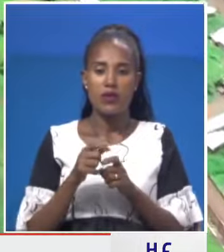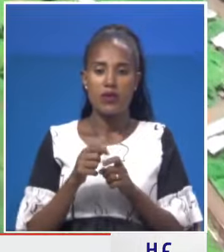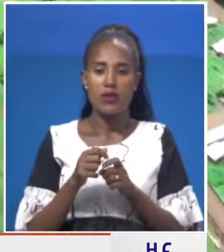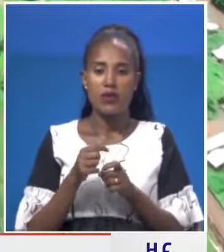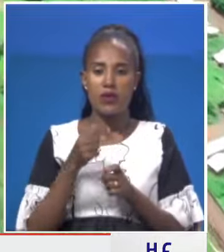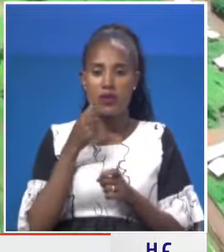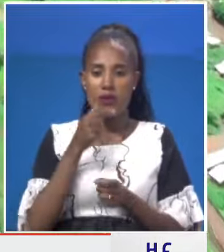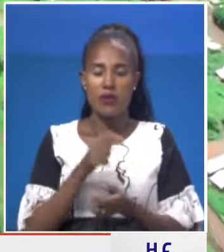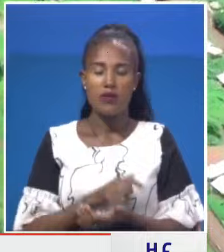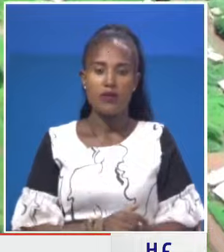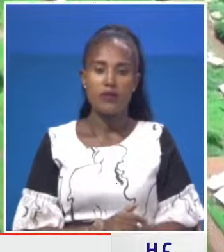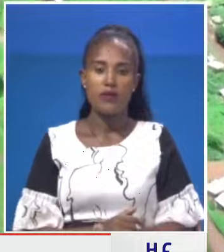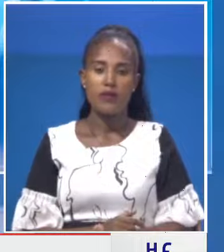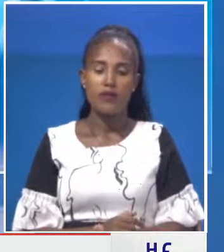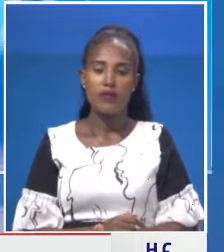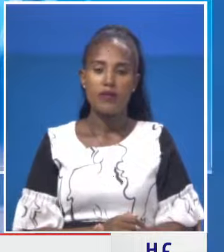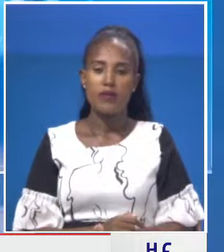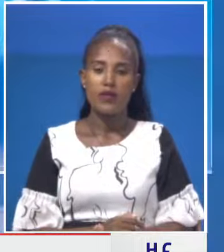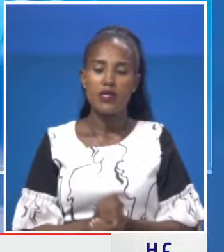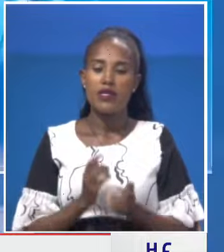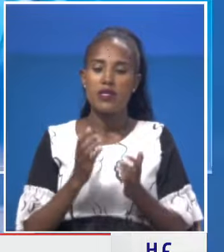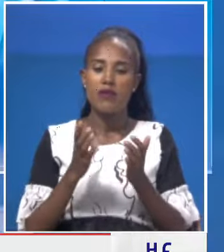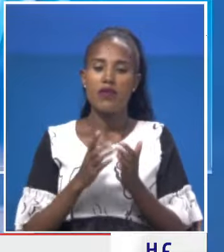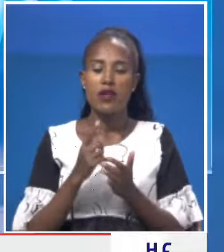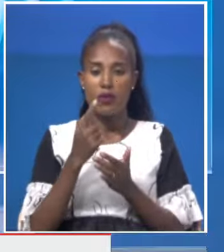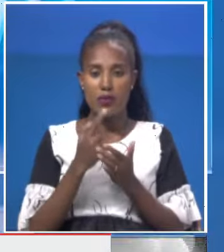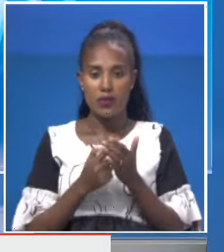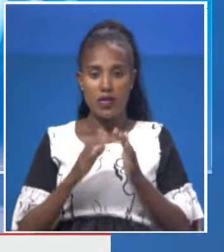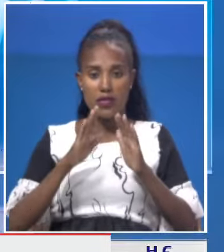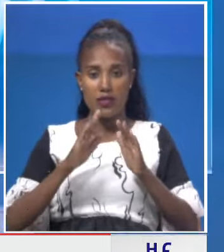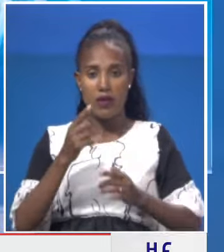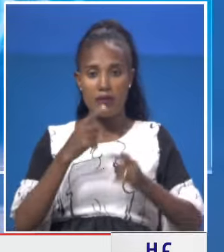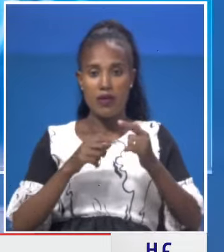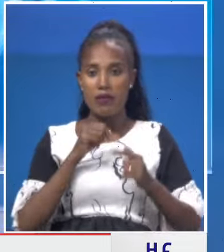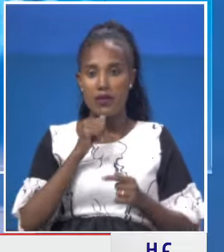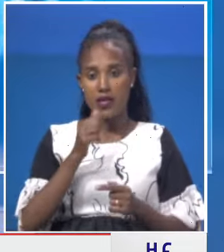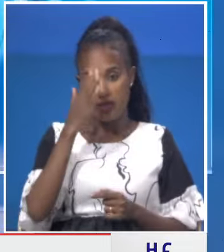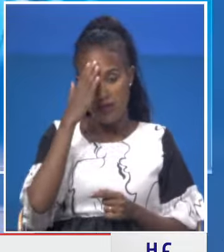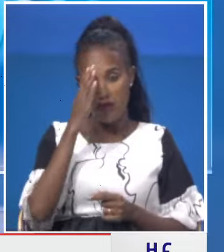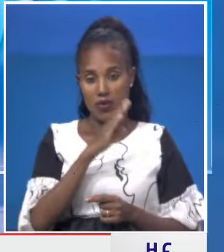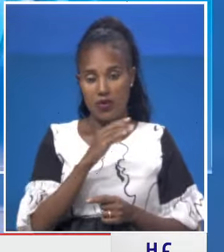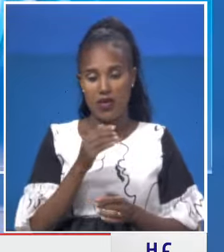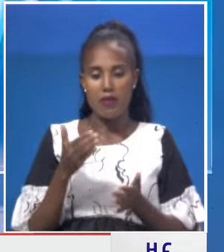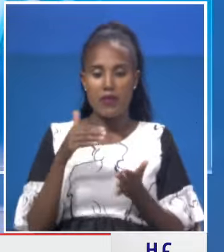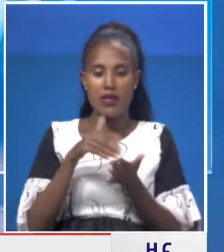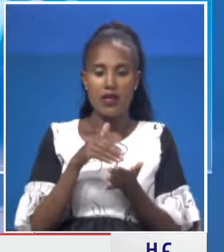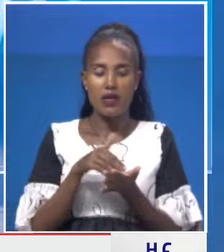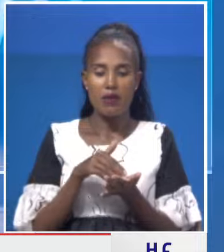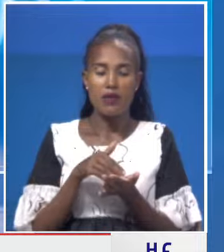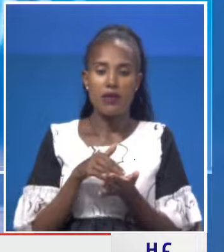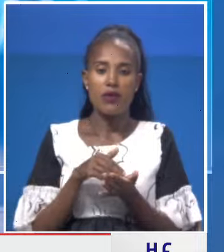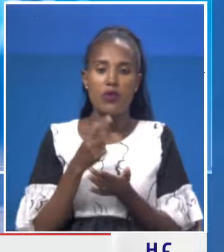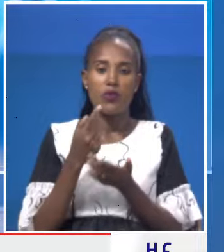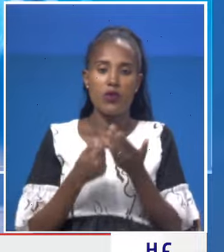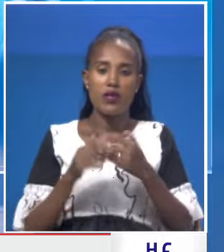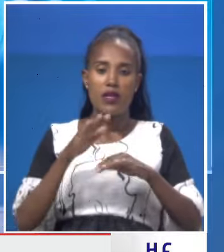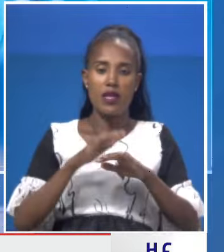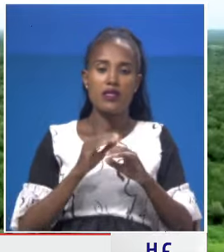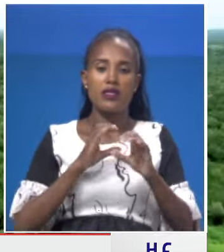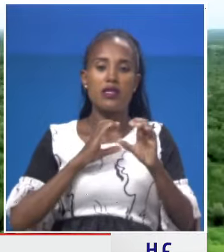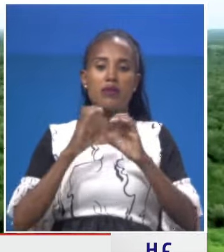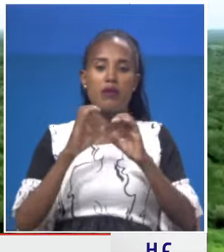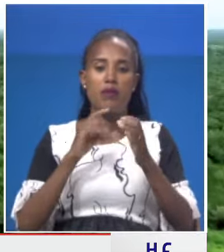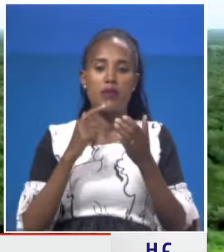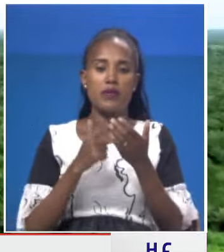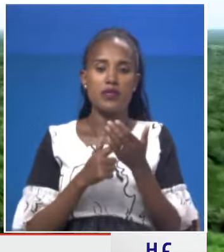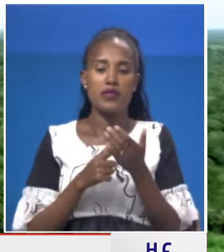ወርቄ ገልጸዋል። ስለፈለገው ብቻ ሰላም እንደማይመጣ ስለሚያውቅና በተደጋጋሚ ግንኙነታችን ላይ ስለተግባባን በዚህ ያለክ